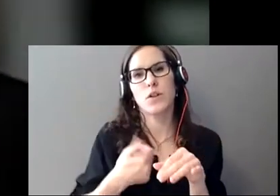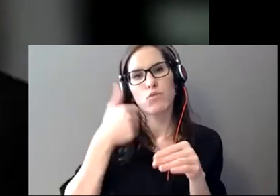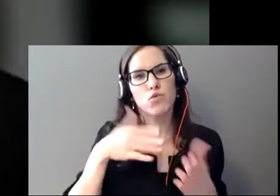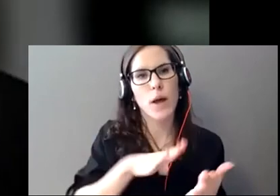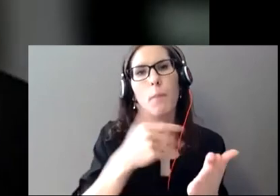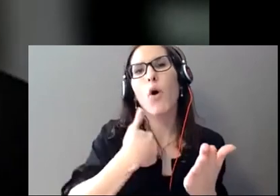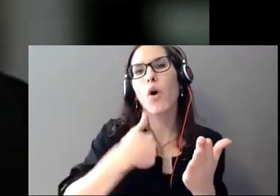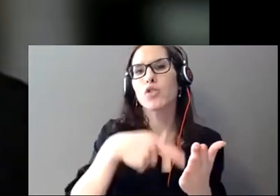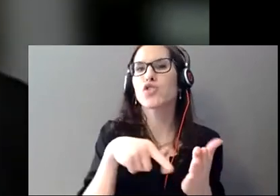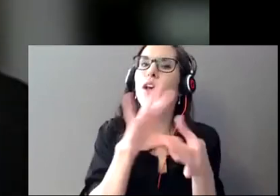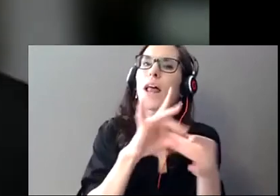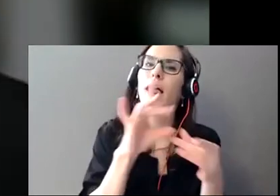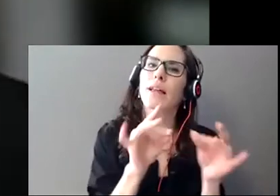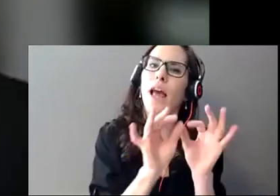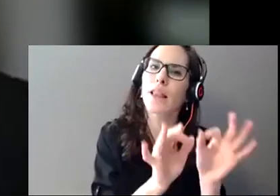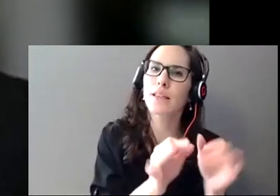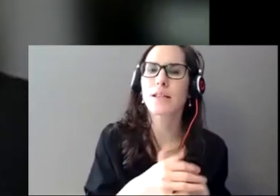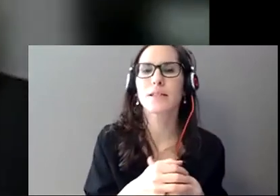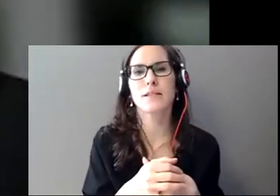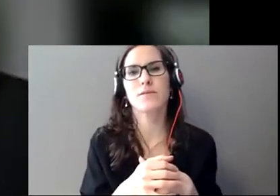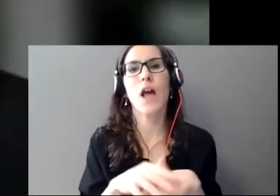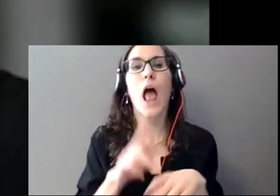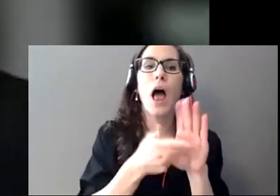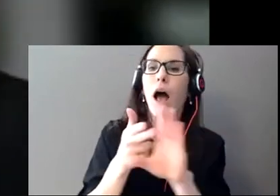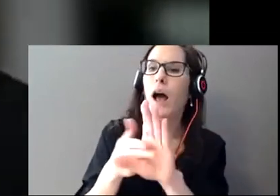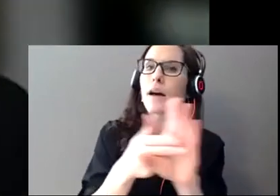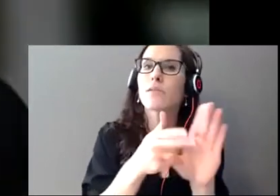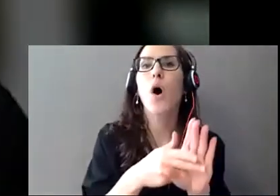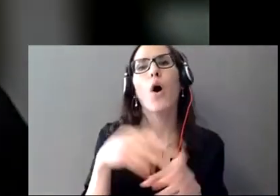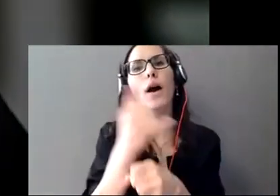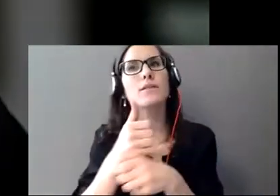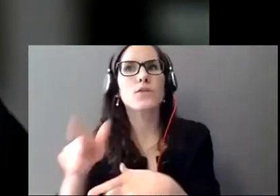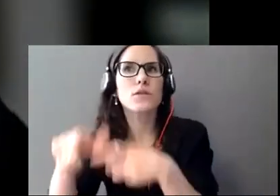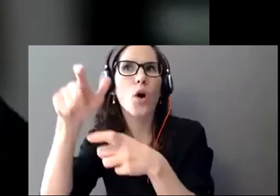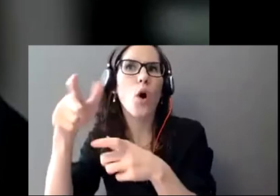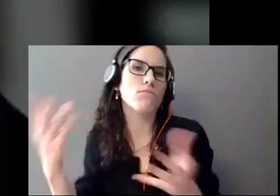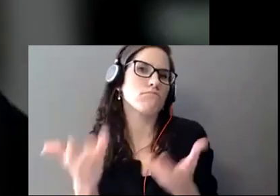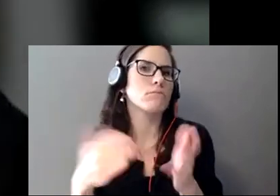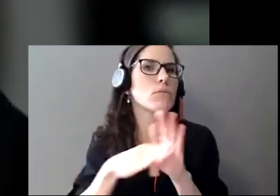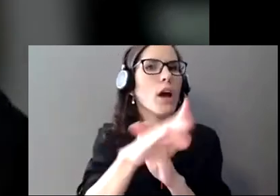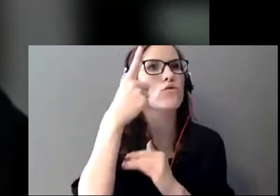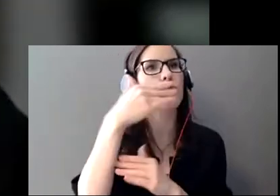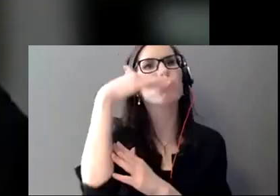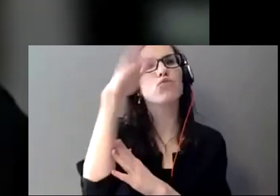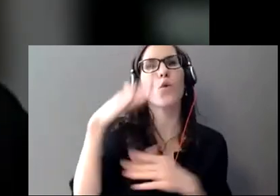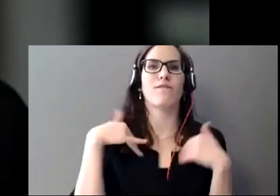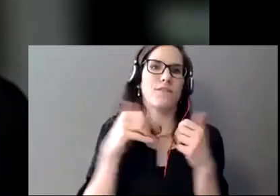handicap. Acteurs et institutions visent donc à favoriser le mieux vivre ensemble et l'épanouissement des individus.